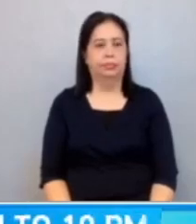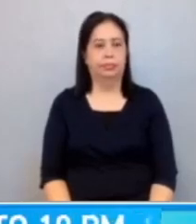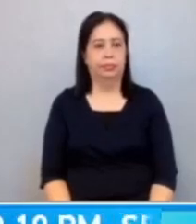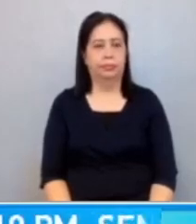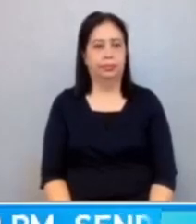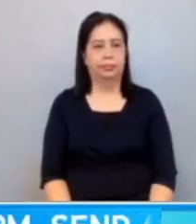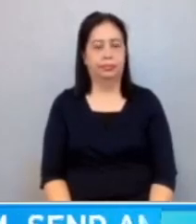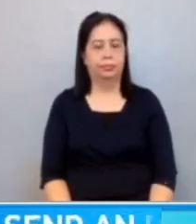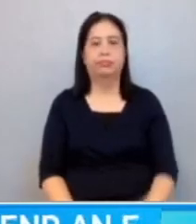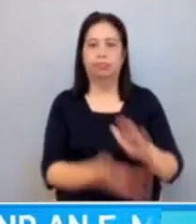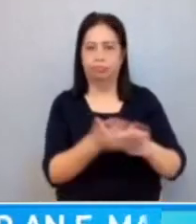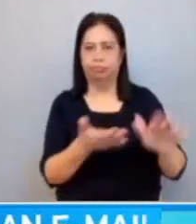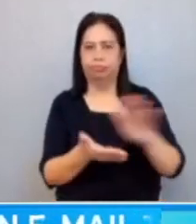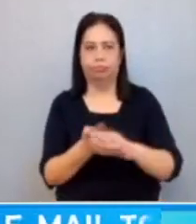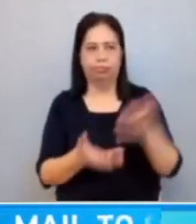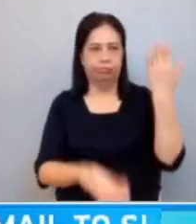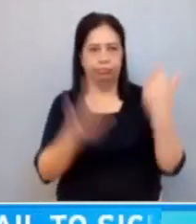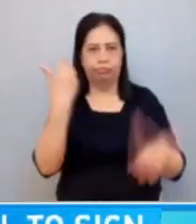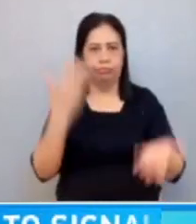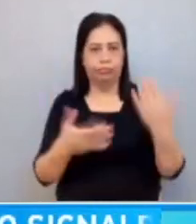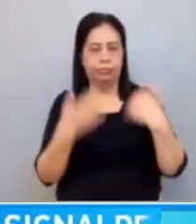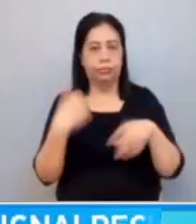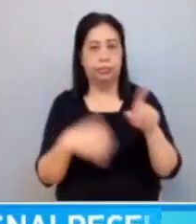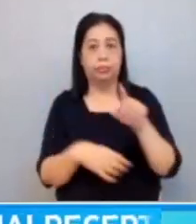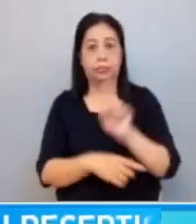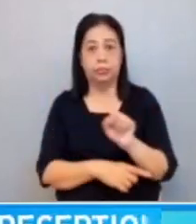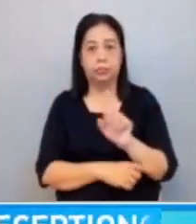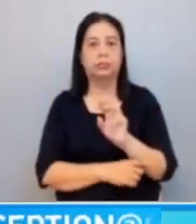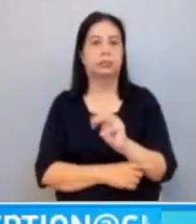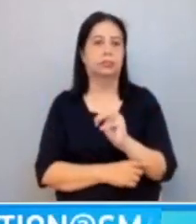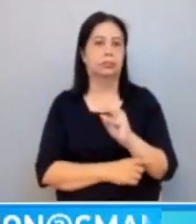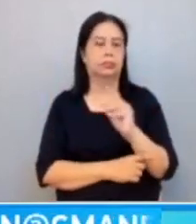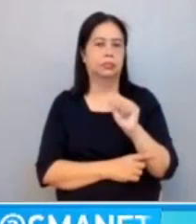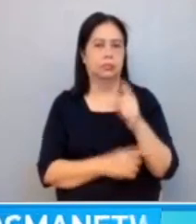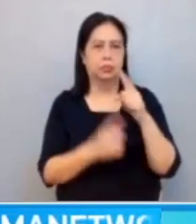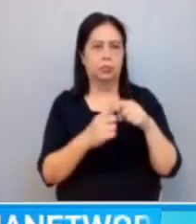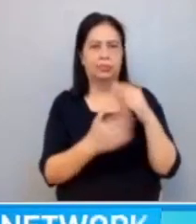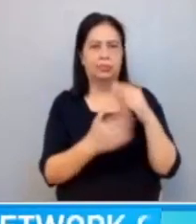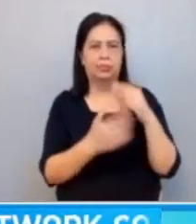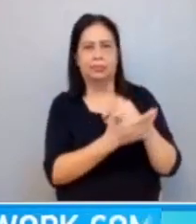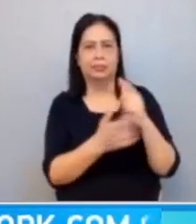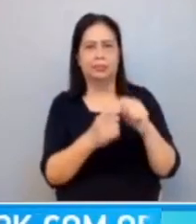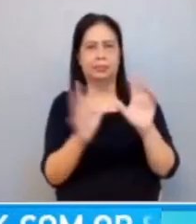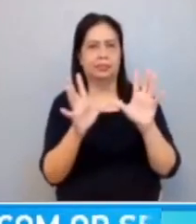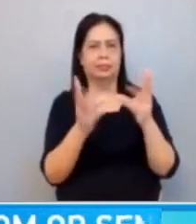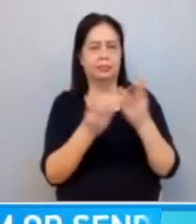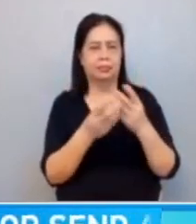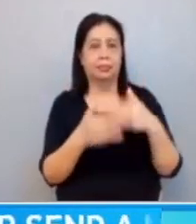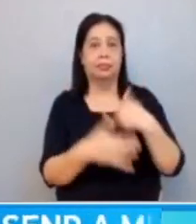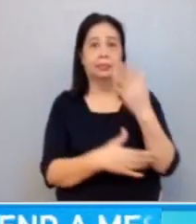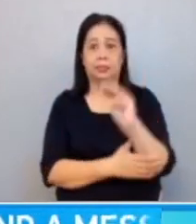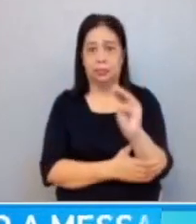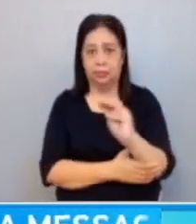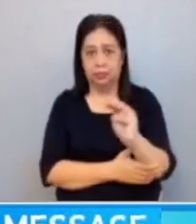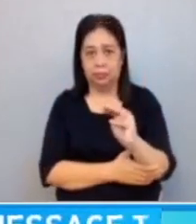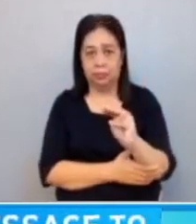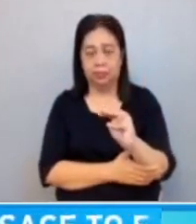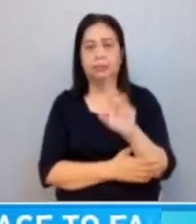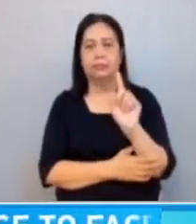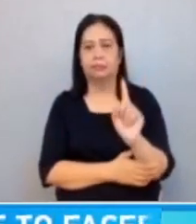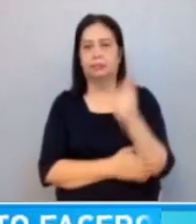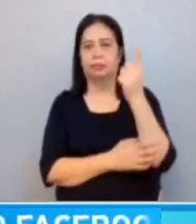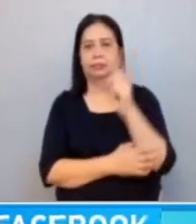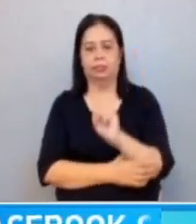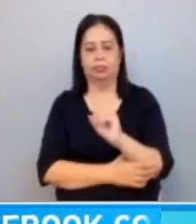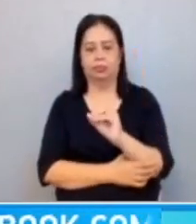Nag-clearing operation ng MMDA sa ilang alternatibong ruta ng mga motorista para maiwasan ang Commonwealth Avenue sa Lunes, araw ng unang State of the Nation address